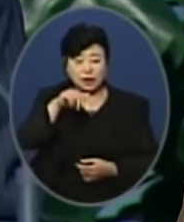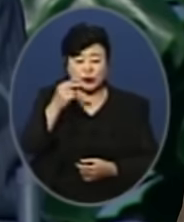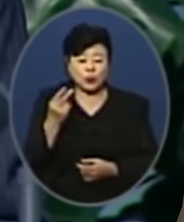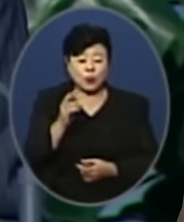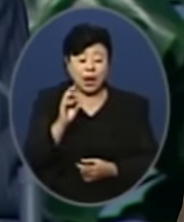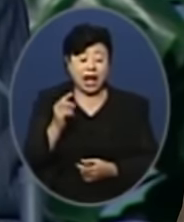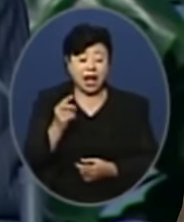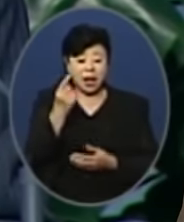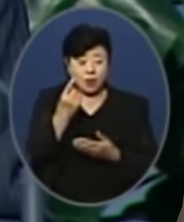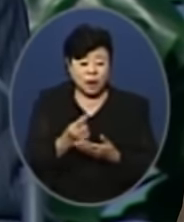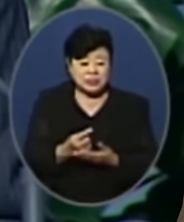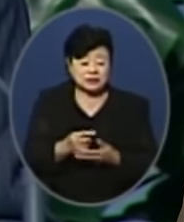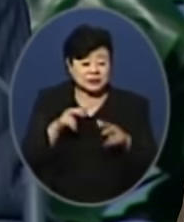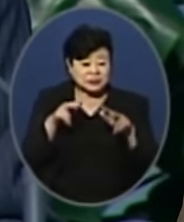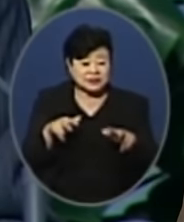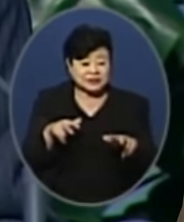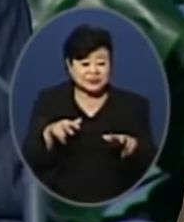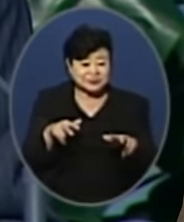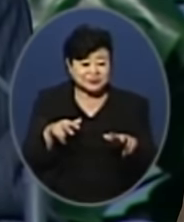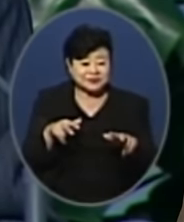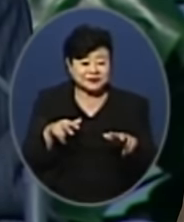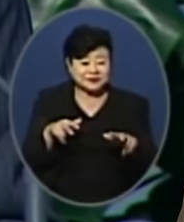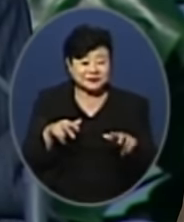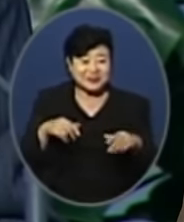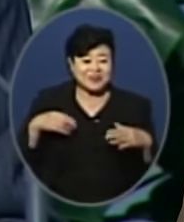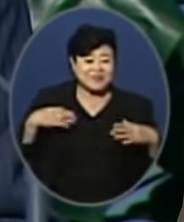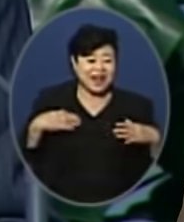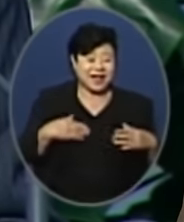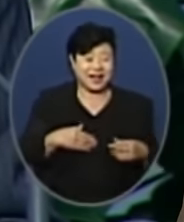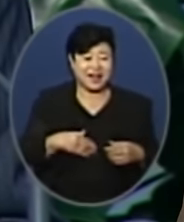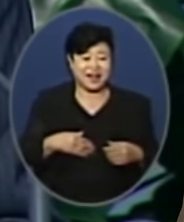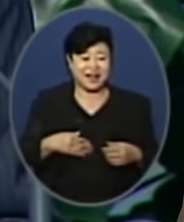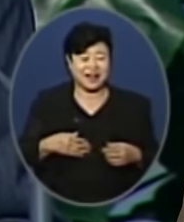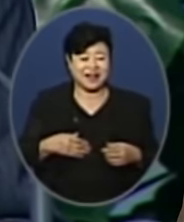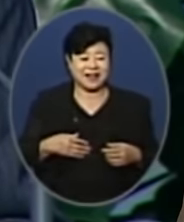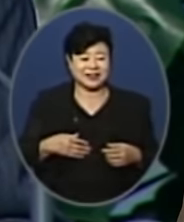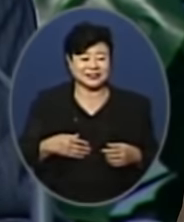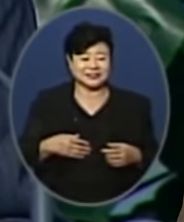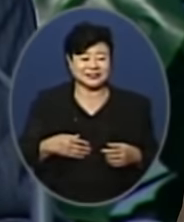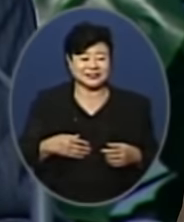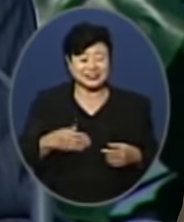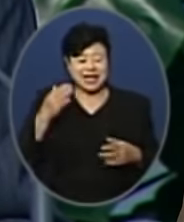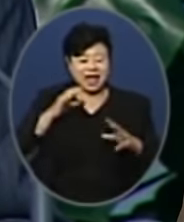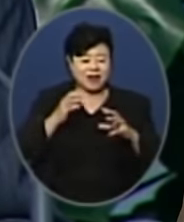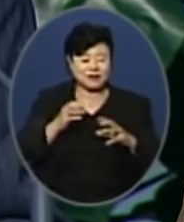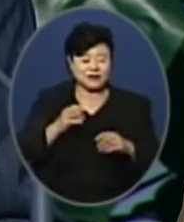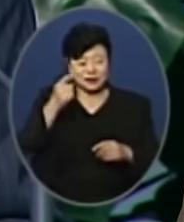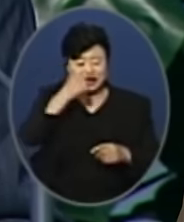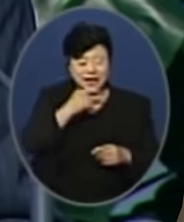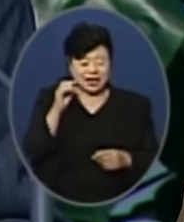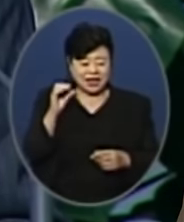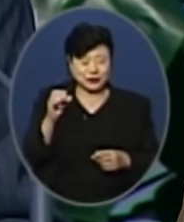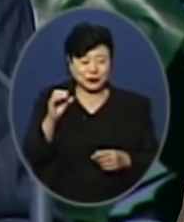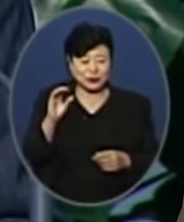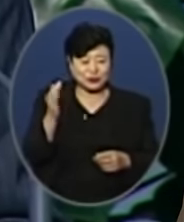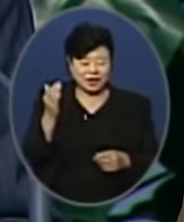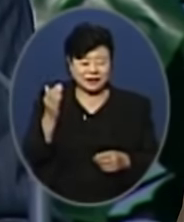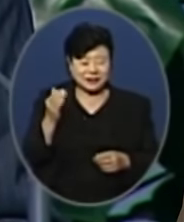오셔서 지금 아주 이기양양하고 얼마 있으면 온 한국이 가톨릭 땅이 될 것